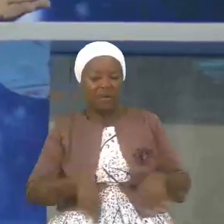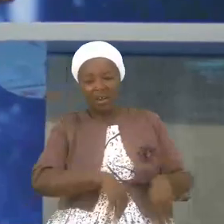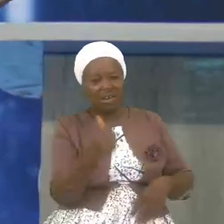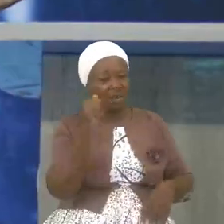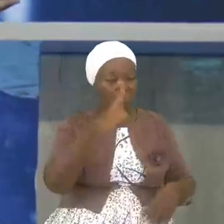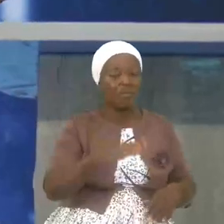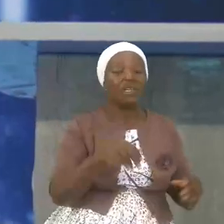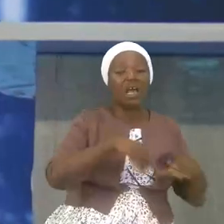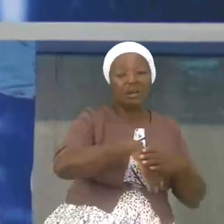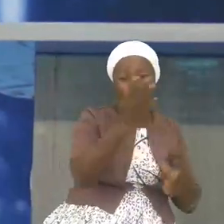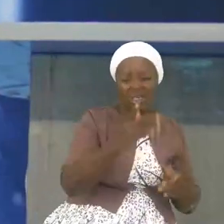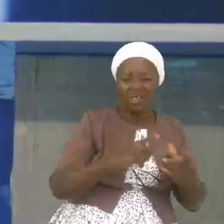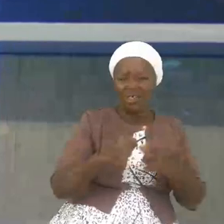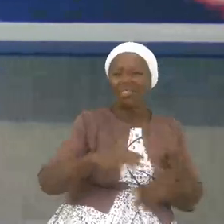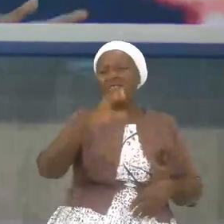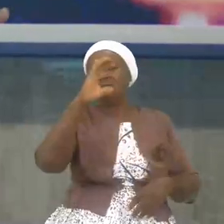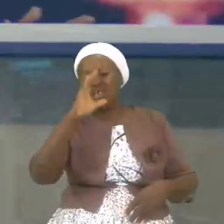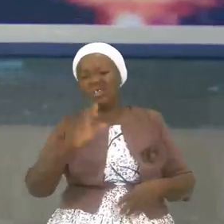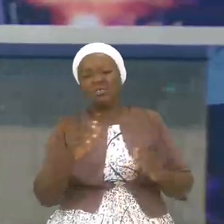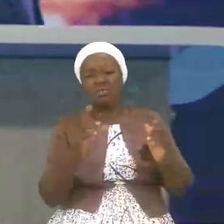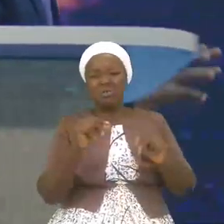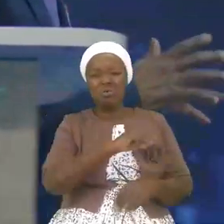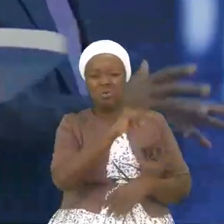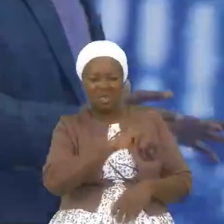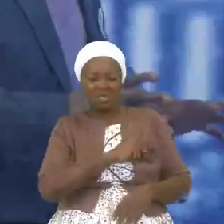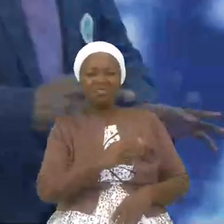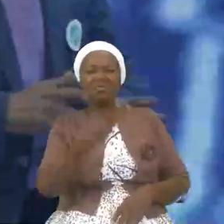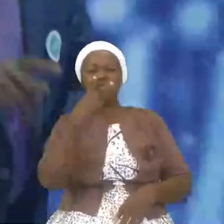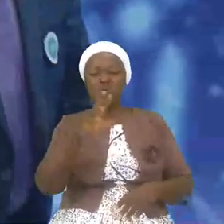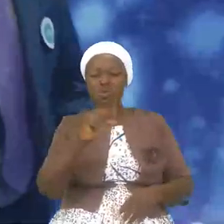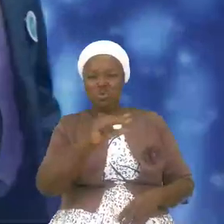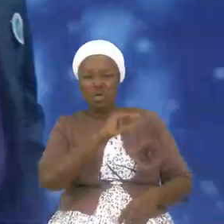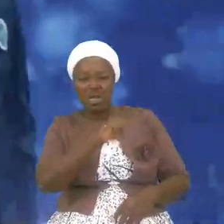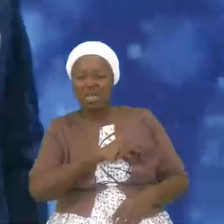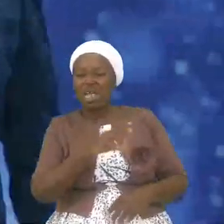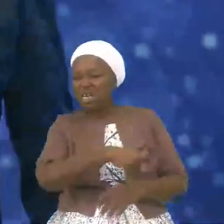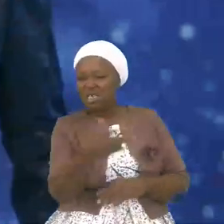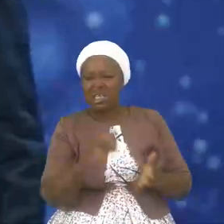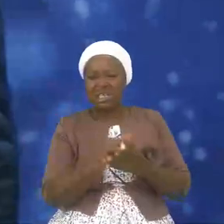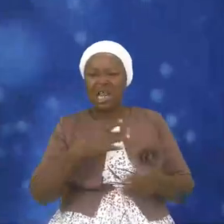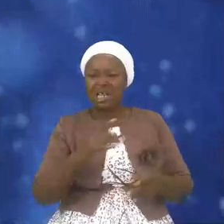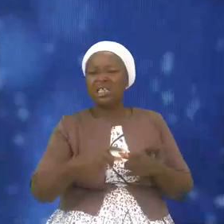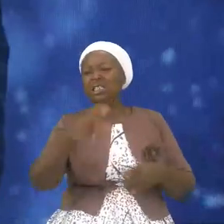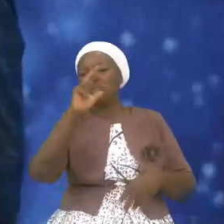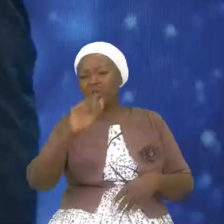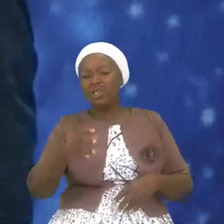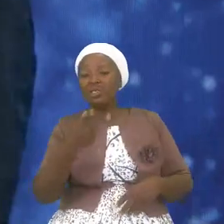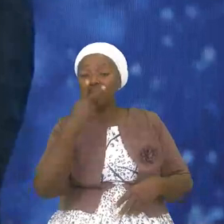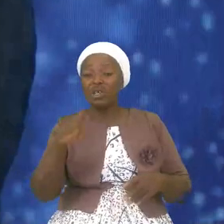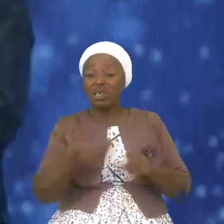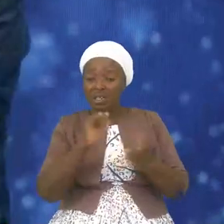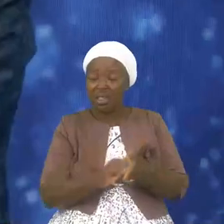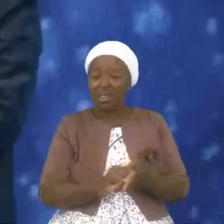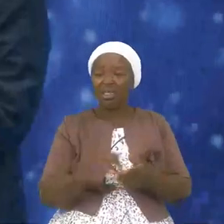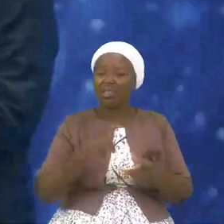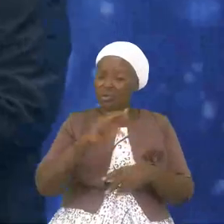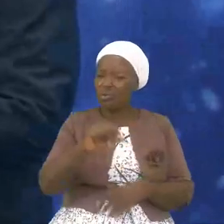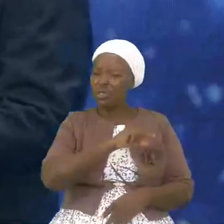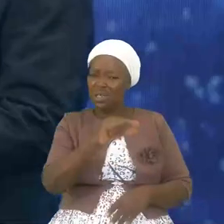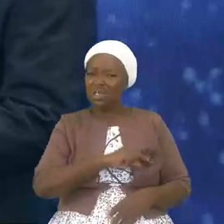Ils boivent par-ci, boivent par-là, sans culpabilité. Ils fument. Est-ce que c'est la cigarette ou c'est marijuana ou bien les herbes